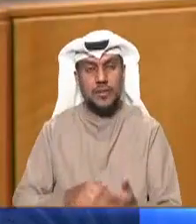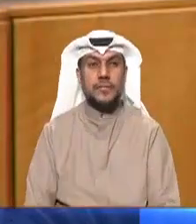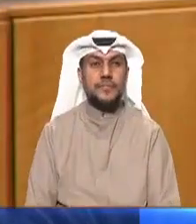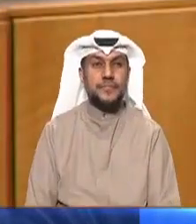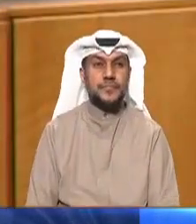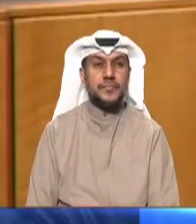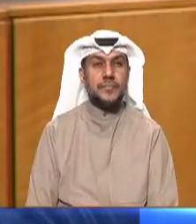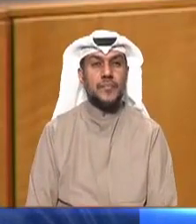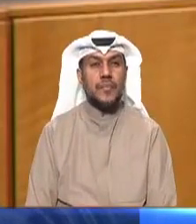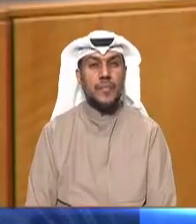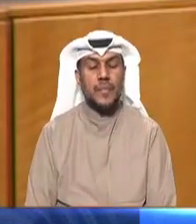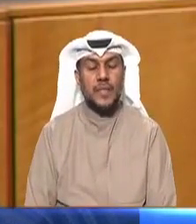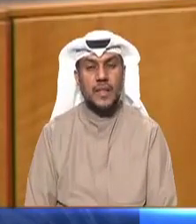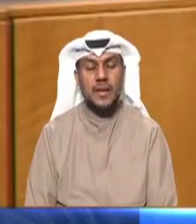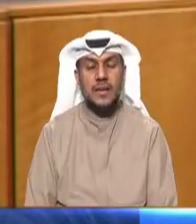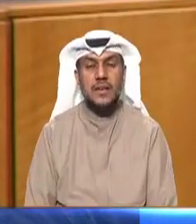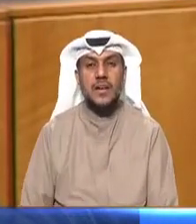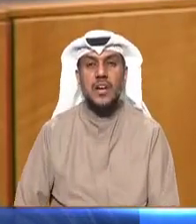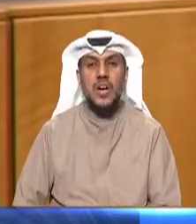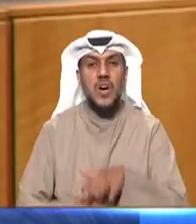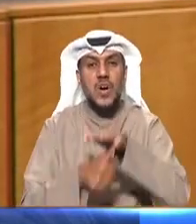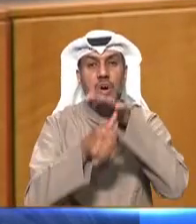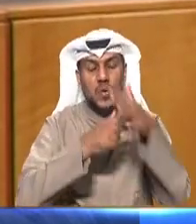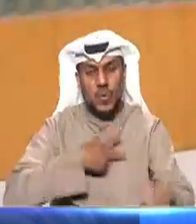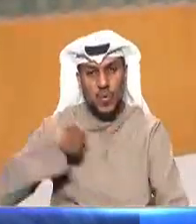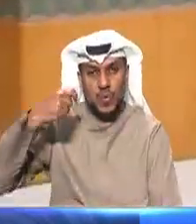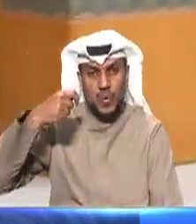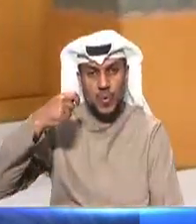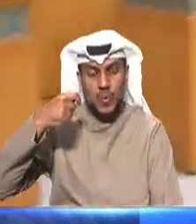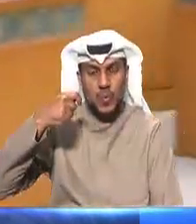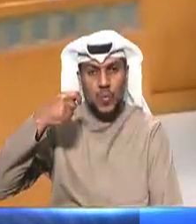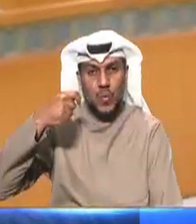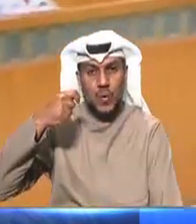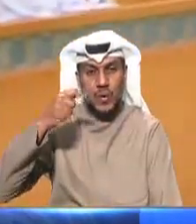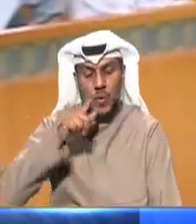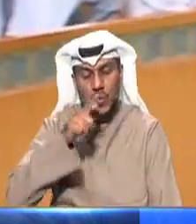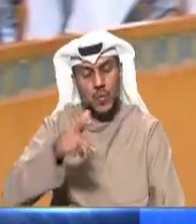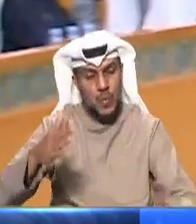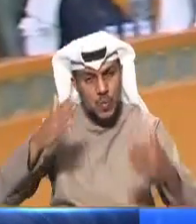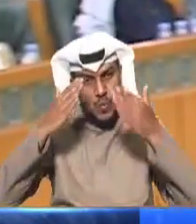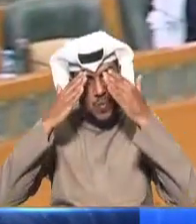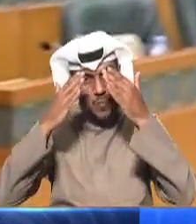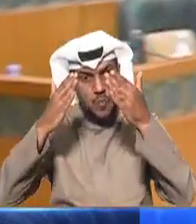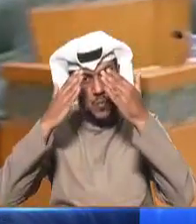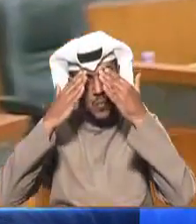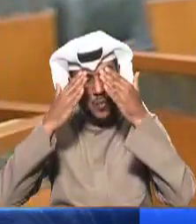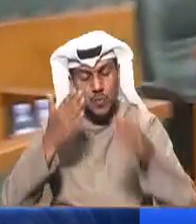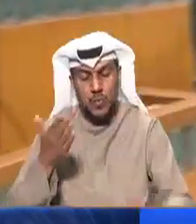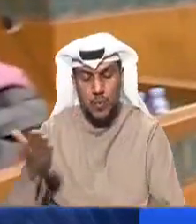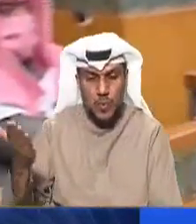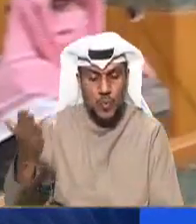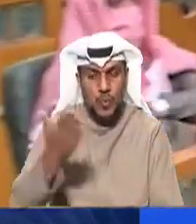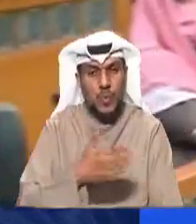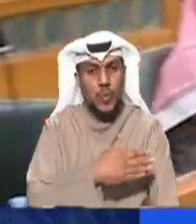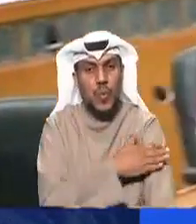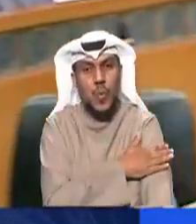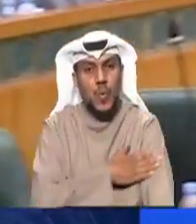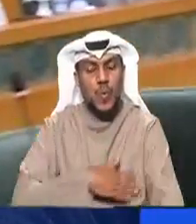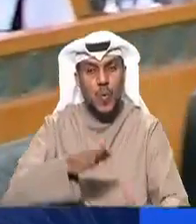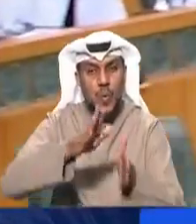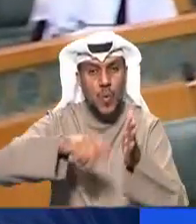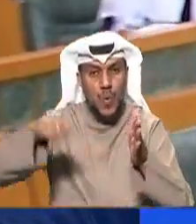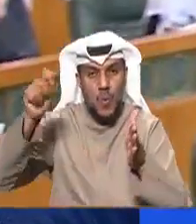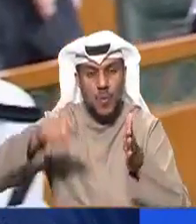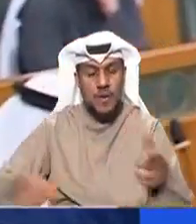الشيخ صباح خالد الحمد الصباح رئيس مجلس الوزراء عبر عن شكره لأعضاء مجلس الأمة على تقدمهم بطلب عقد